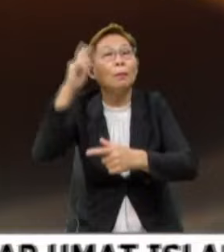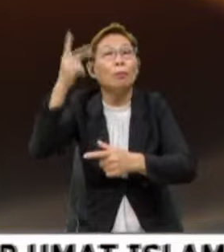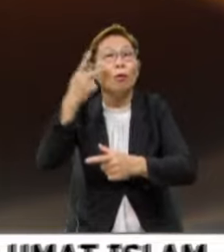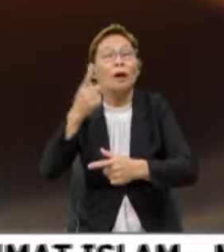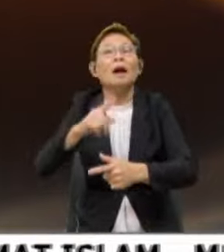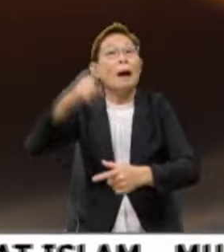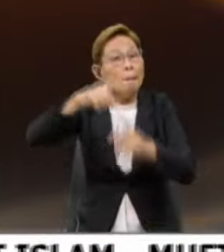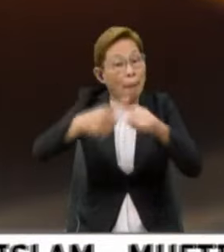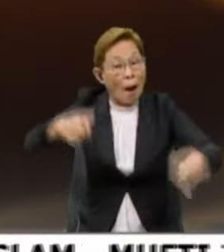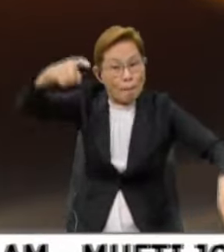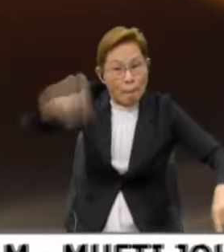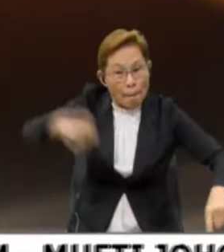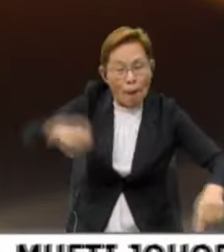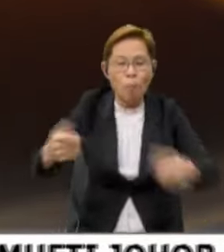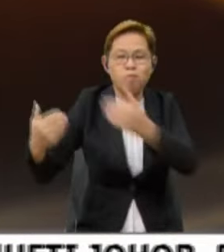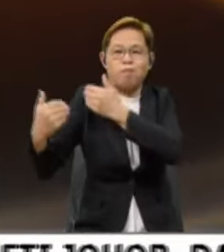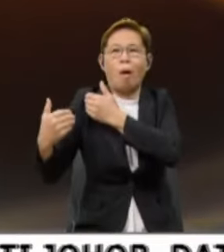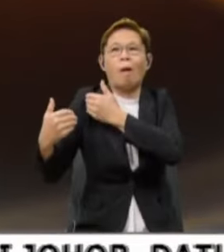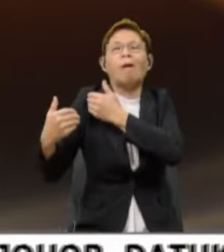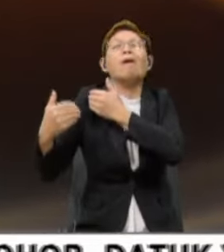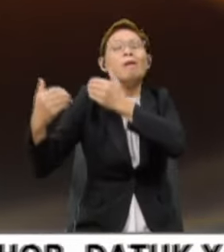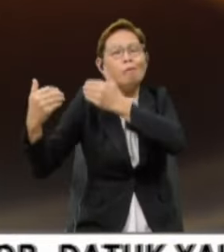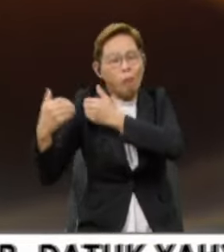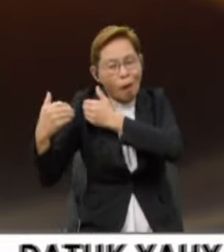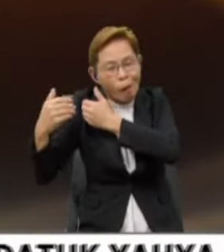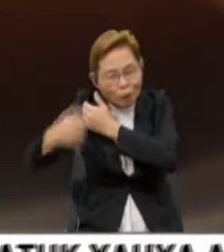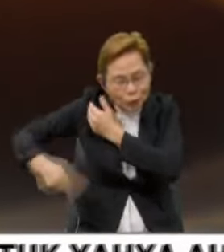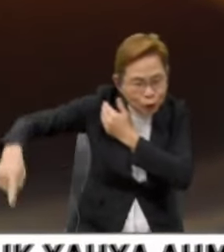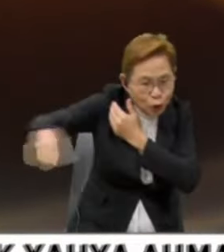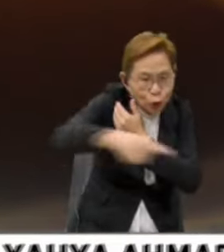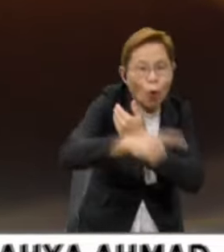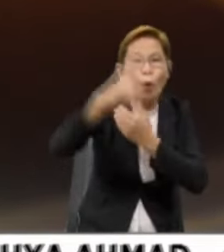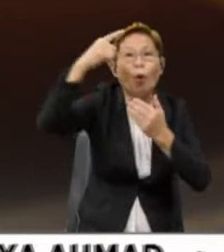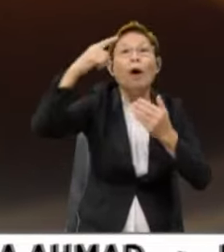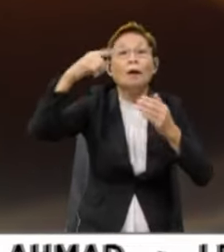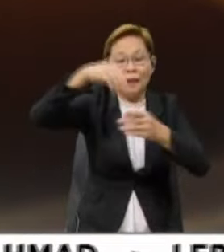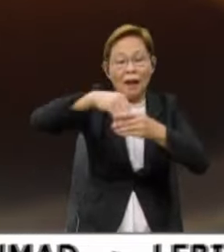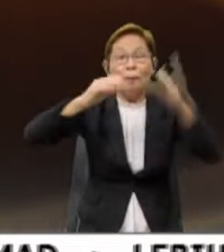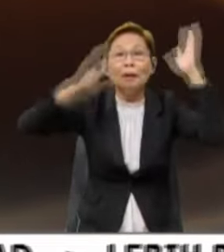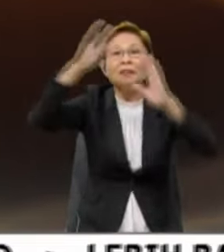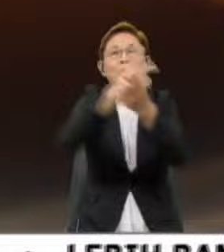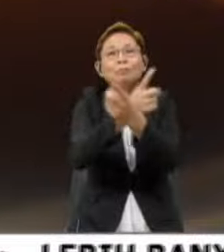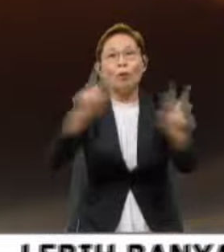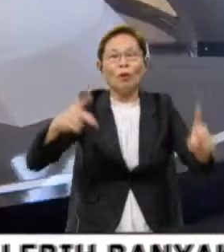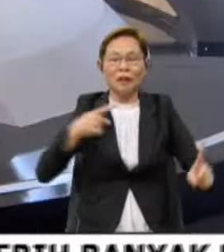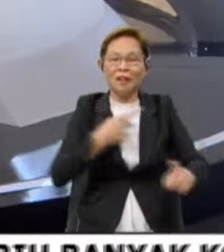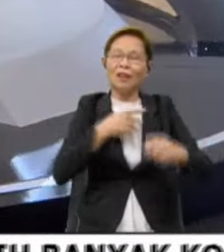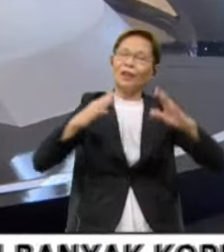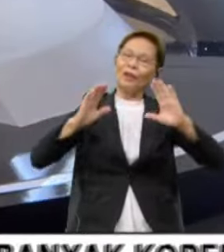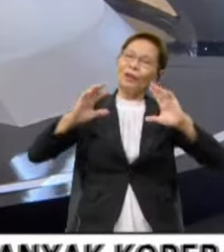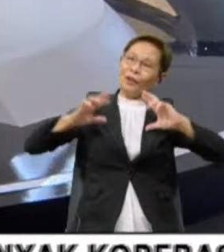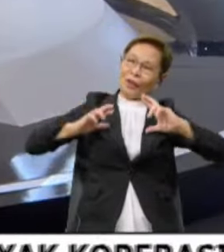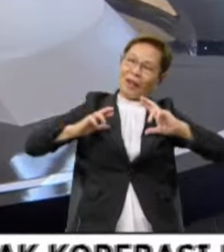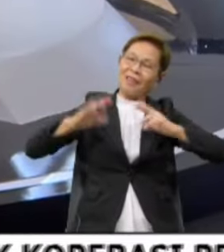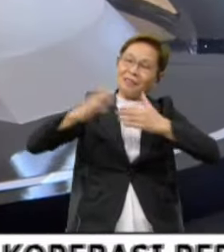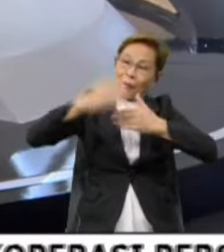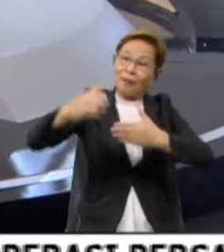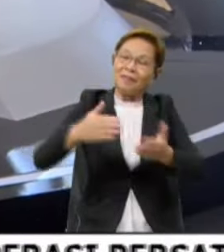kewajiban untuk menguji merupakan kewajiban dan juga tanggung jawab dalam negara demokrasi kita tidak pernah seketika bersama